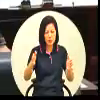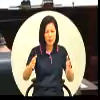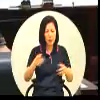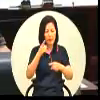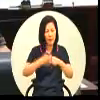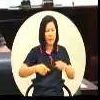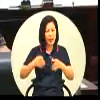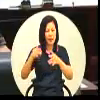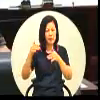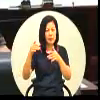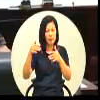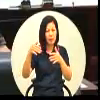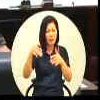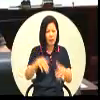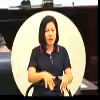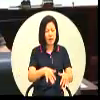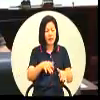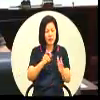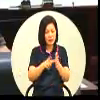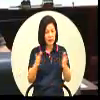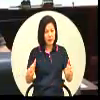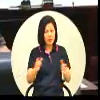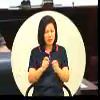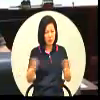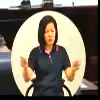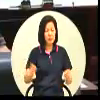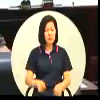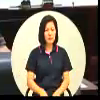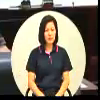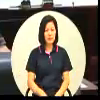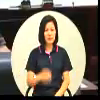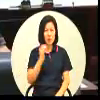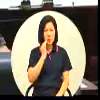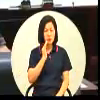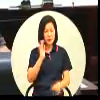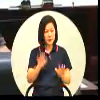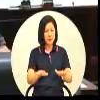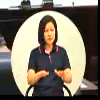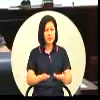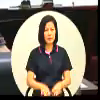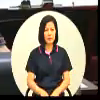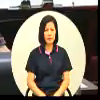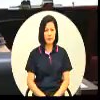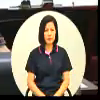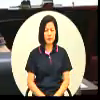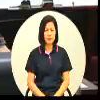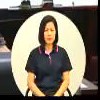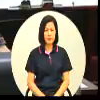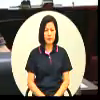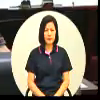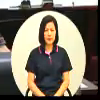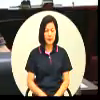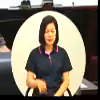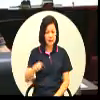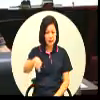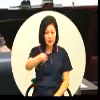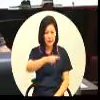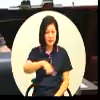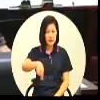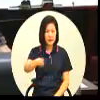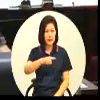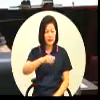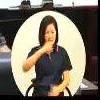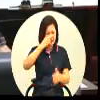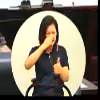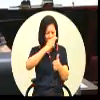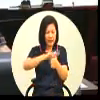如果今天我们的这些强害健